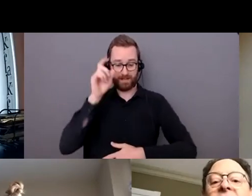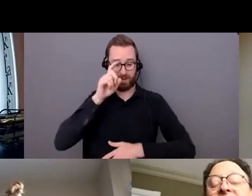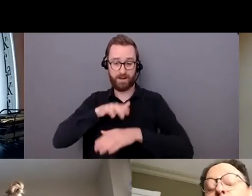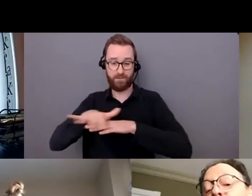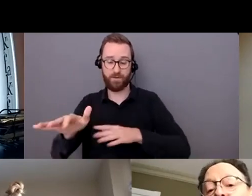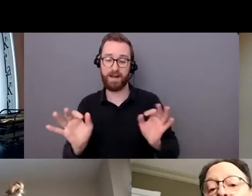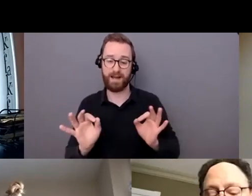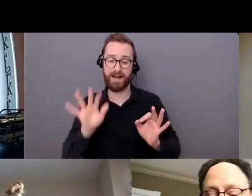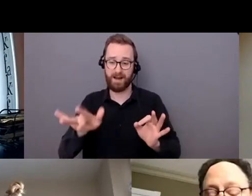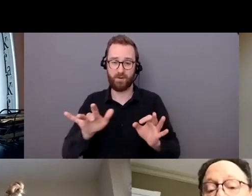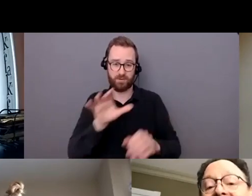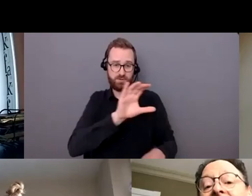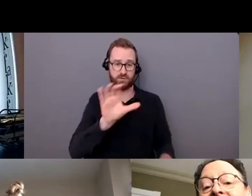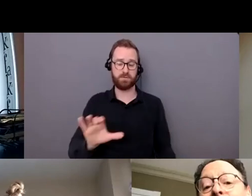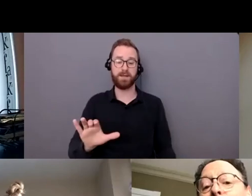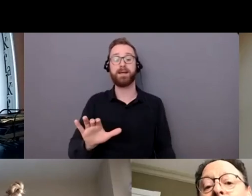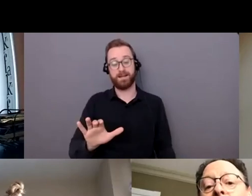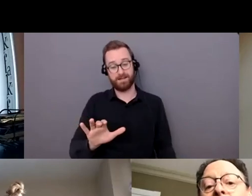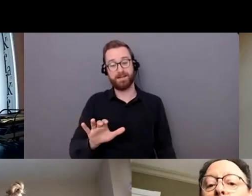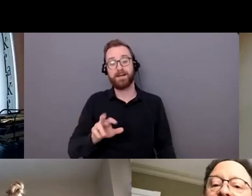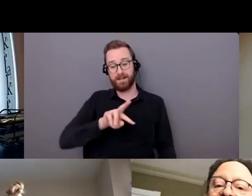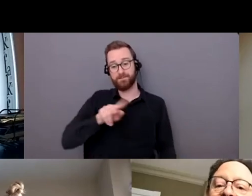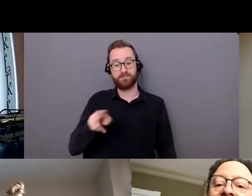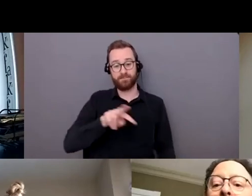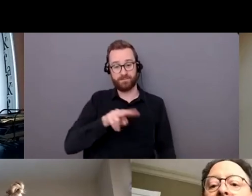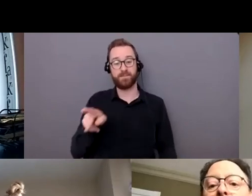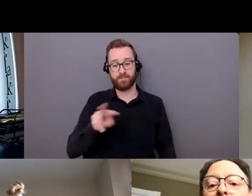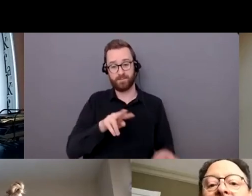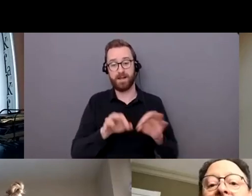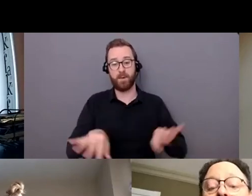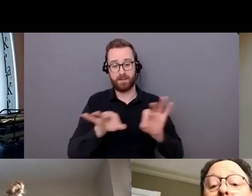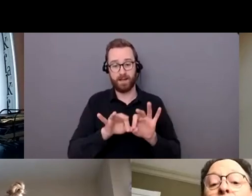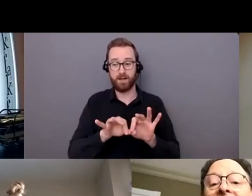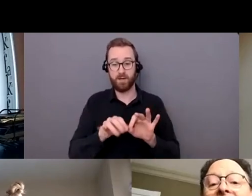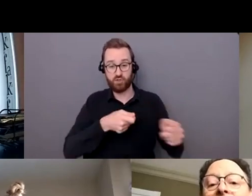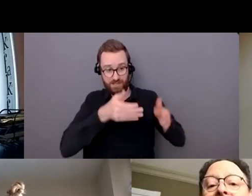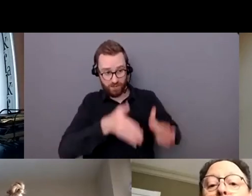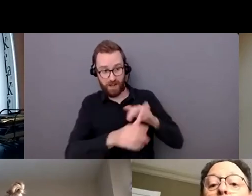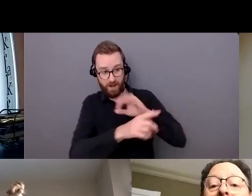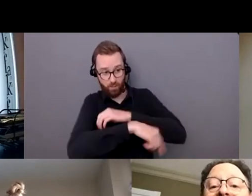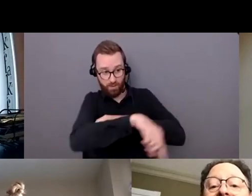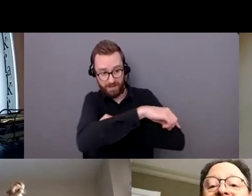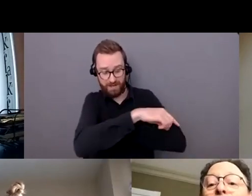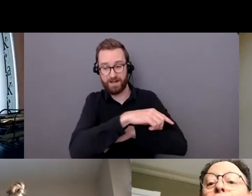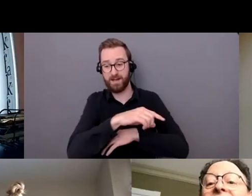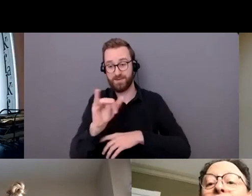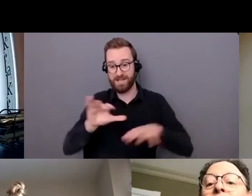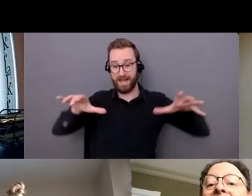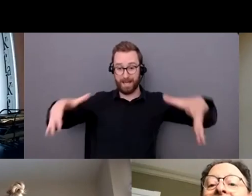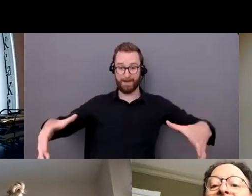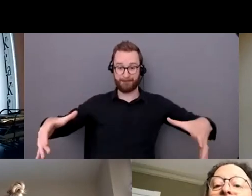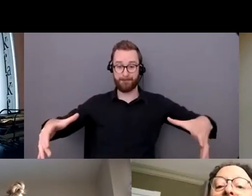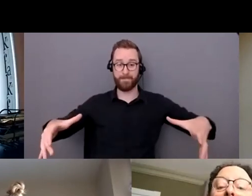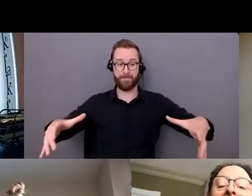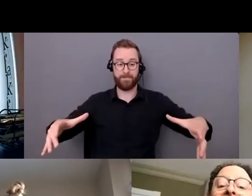vie. C'est pour ça que le mode hybride est gagnant pour tout le monde, pour le gestionnaire, pour l'employé, mais pour l'équipe. Pourquoi? Parce qu'on est fait de contact humain.